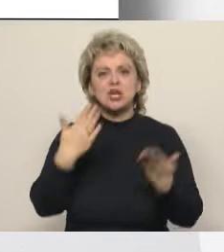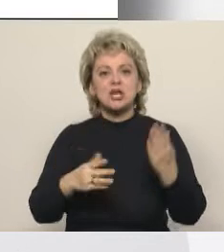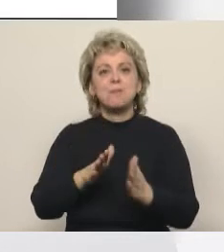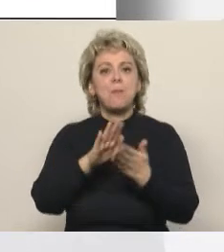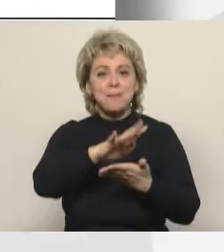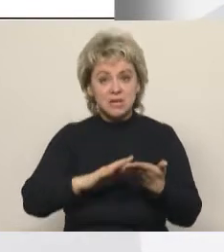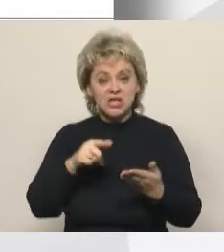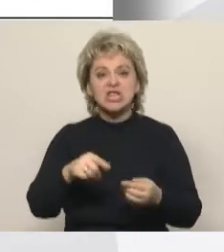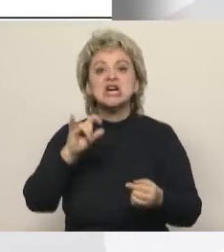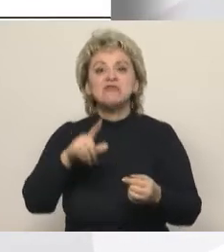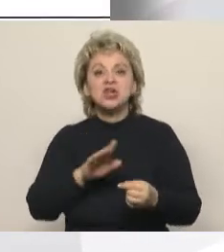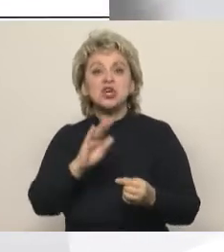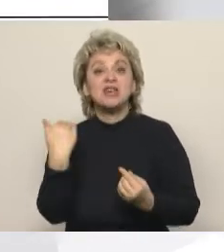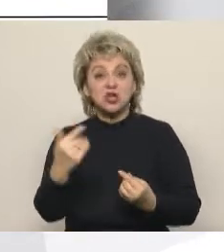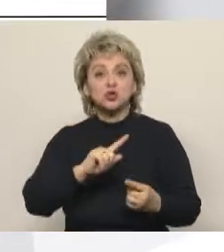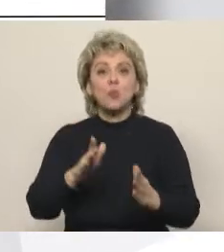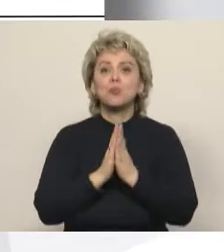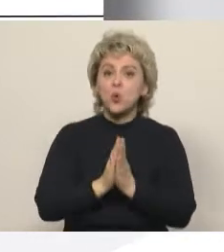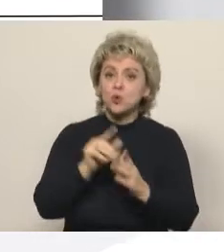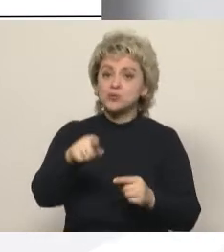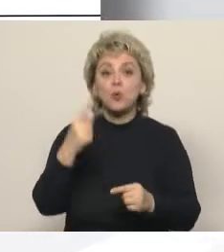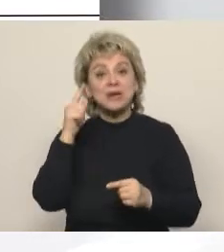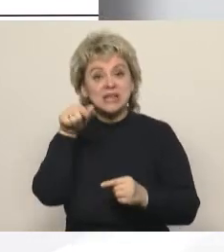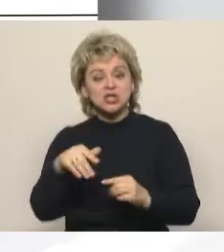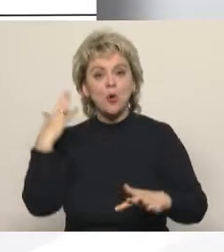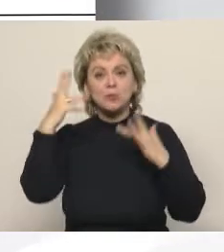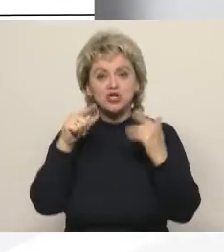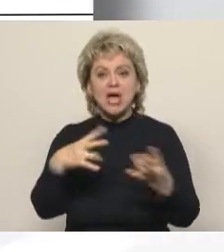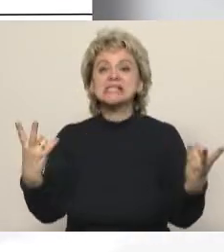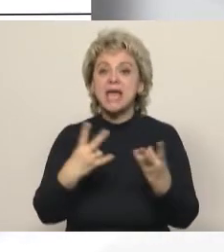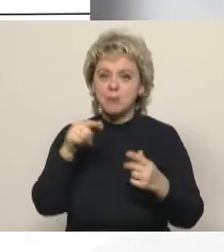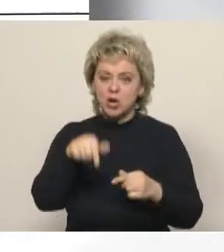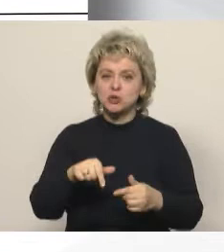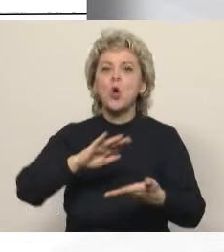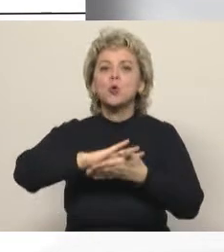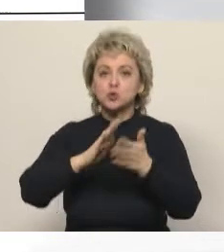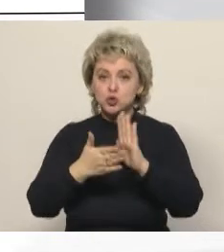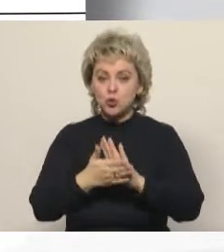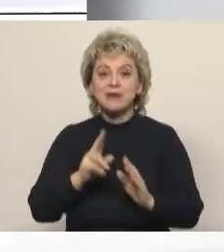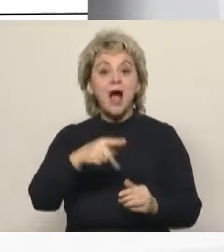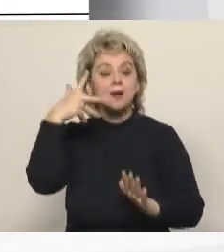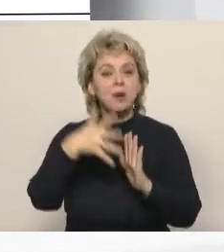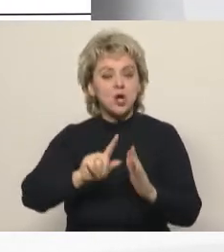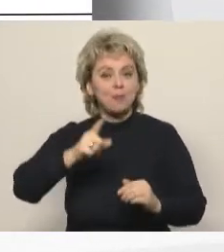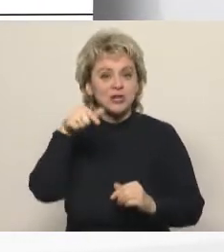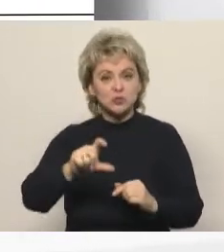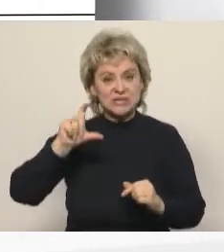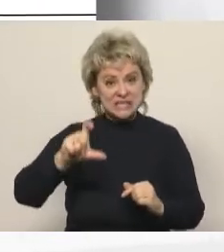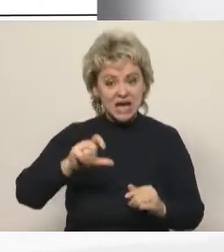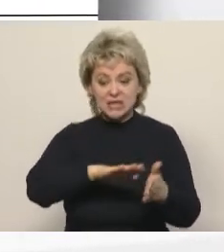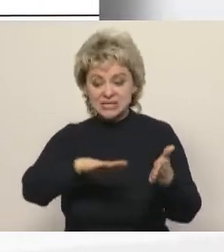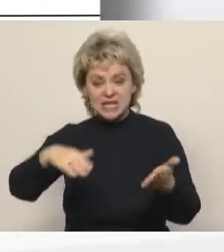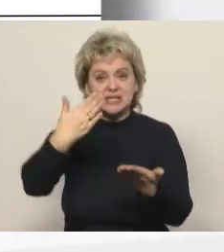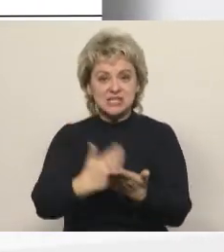Частица «бы», которая выражает просьбу, предложение, предположение, мечтательность, необходимость и условия. А как понять, почему стакан на столе